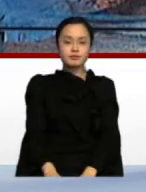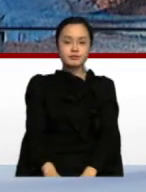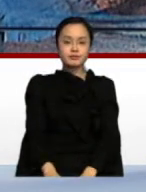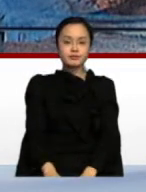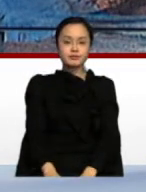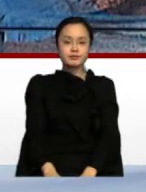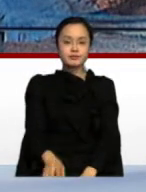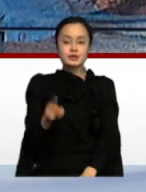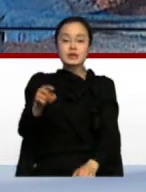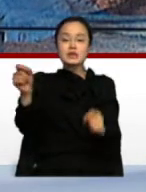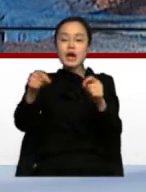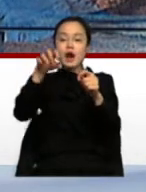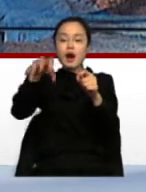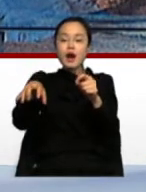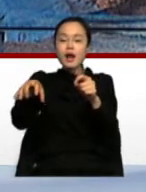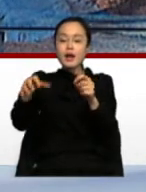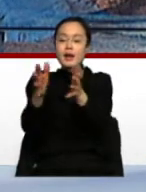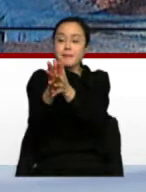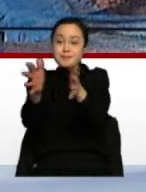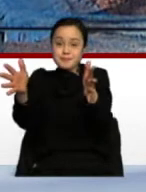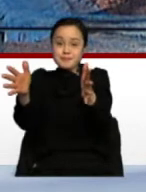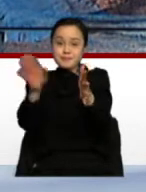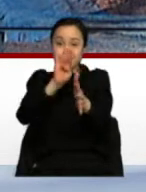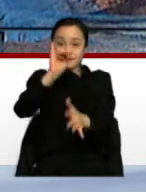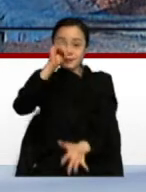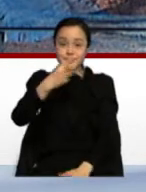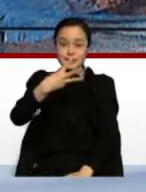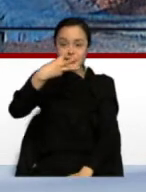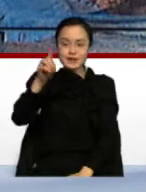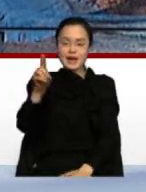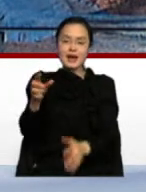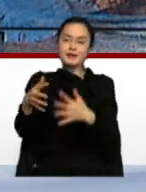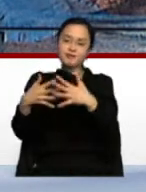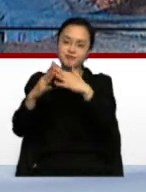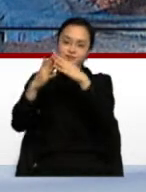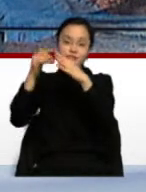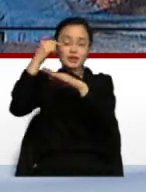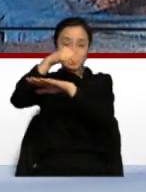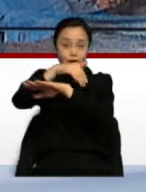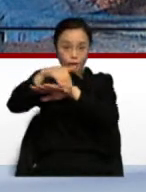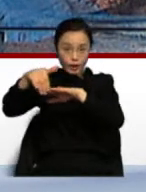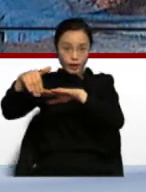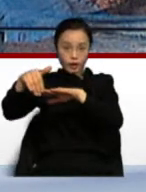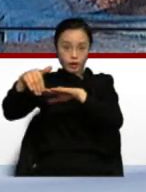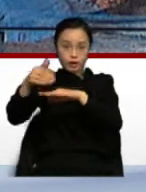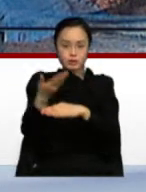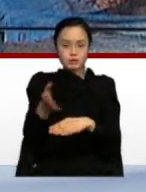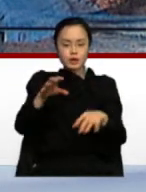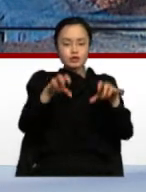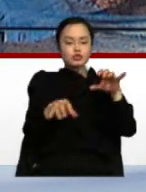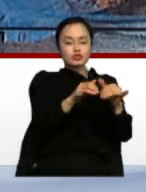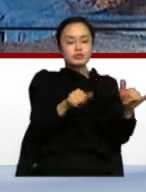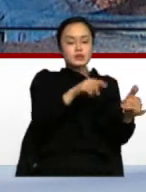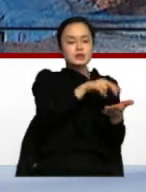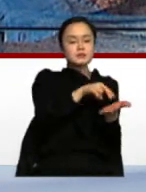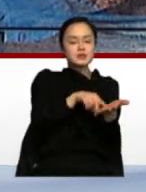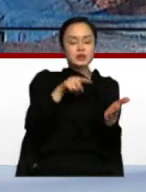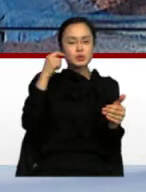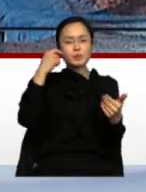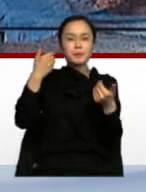빌라를 짓기 시작한 건데요 서대문구 와 건설업체 주민 사이에서 궁동 산 개발을 두고 논란이 일기도